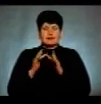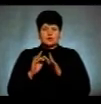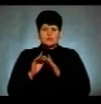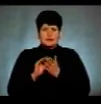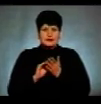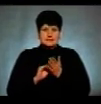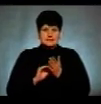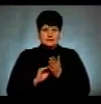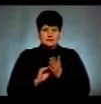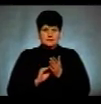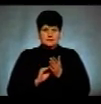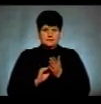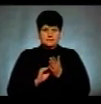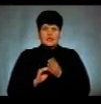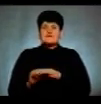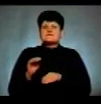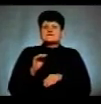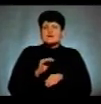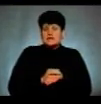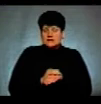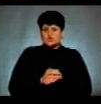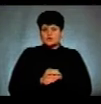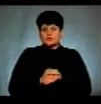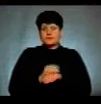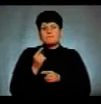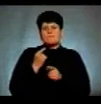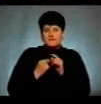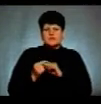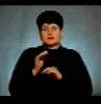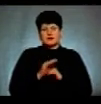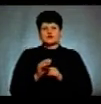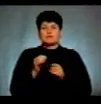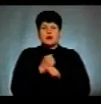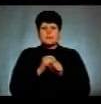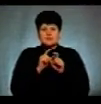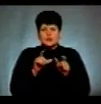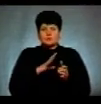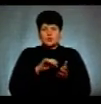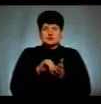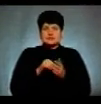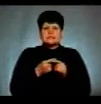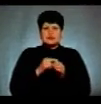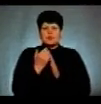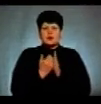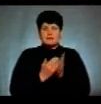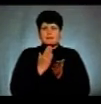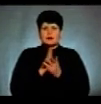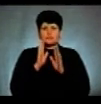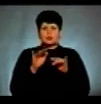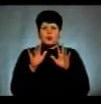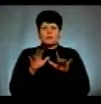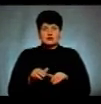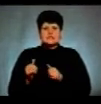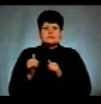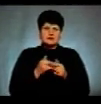доступних ліків? Фактично, для того, ще раз повертаюся, для того, щоб аптека була учасницею даної програми, має бути комп'ютерне